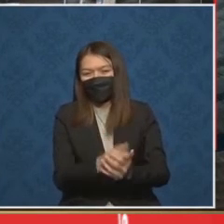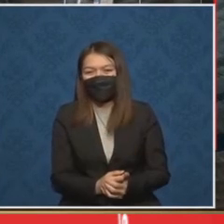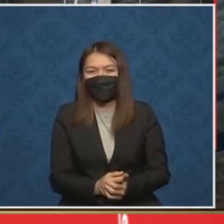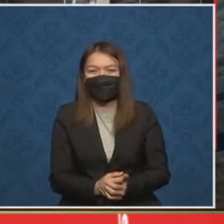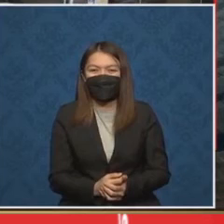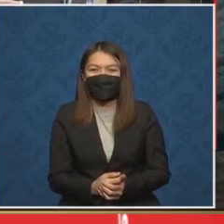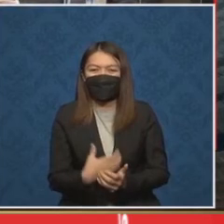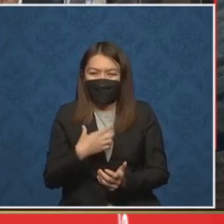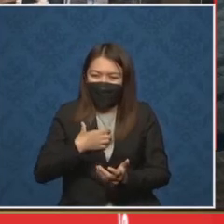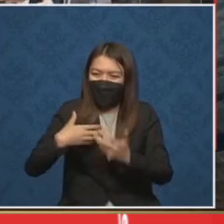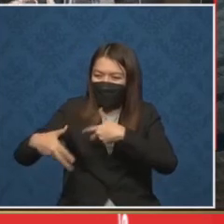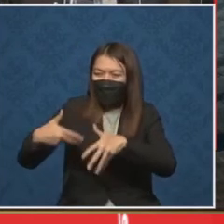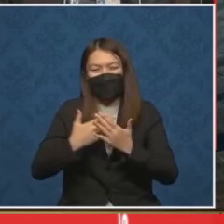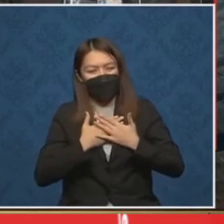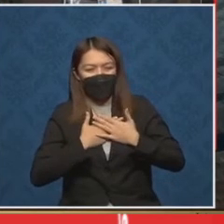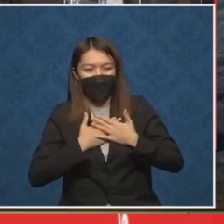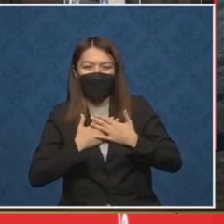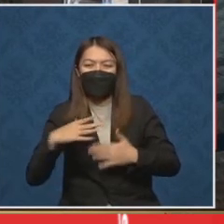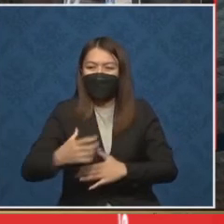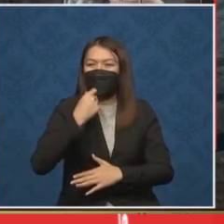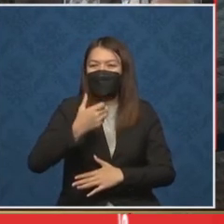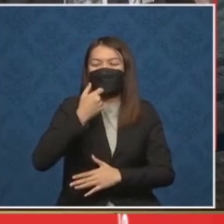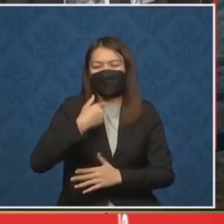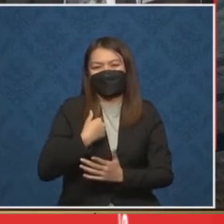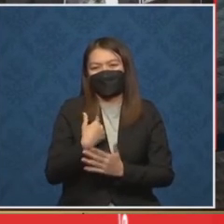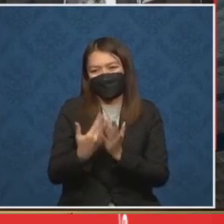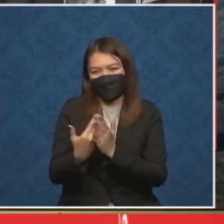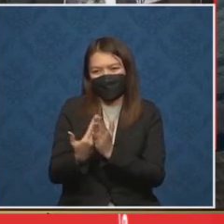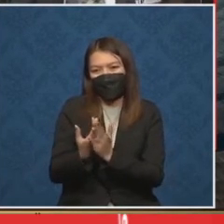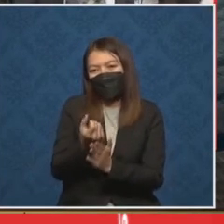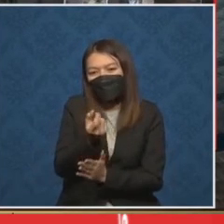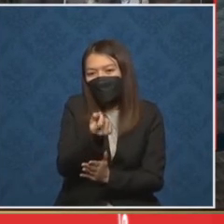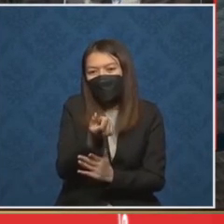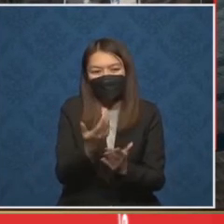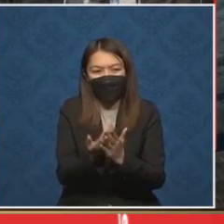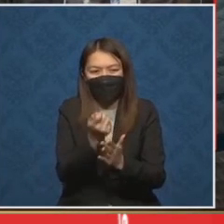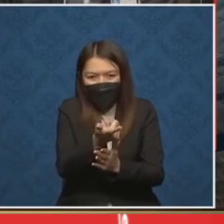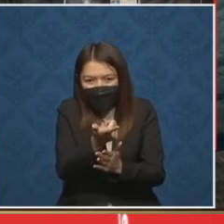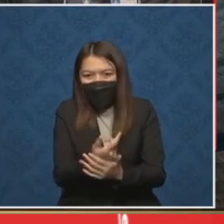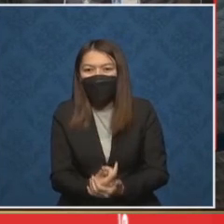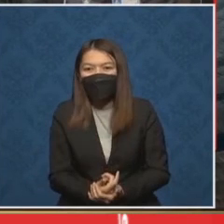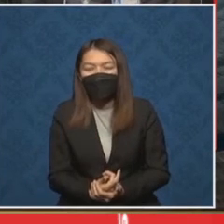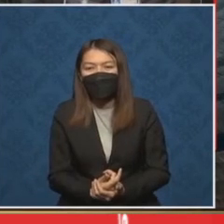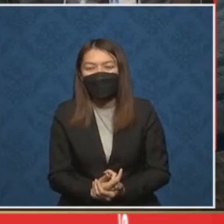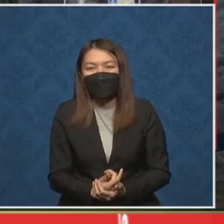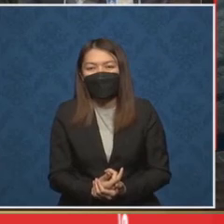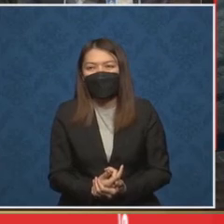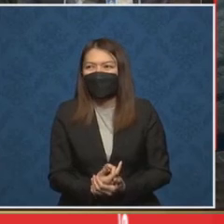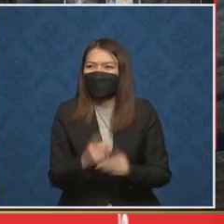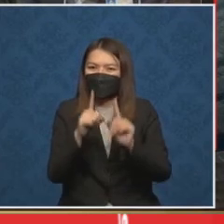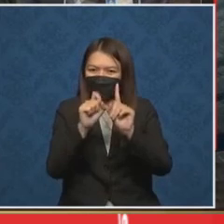ากให้พี่น้องประชาชนรักเพราะตัวเองยึดอำนาจมาจะเอาเงินสดไปจ่ายในค่ายทหารให้จำนำข้าวตอนนั้นที่ยังค้างอยู่แสน